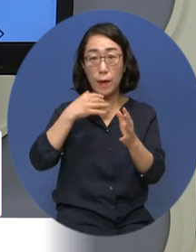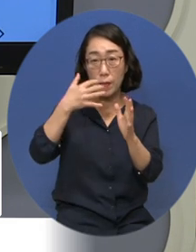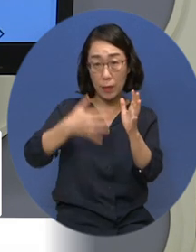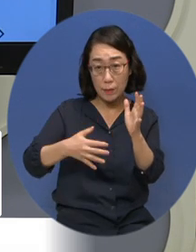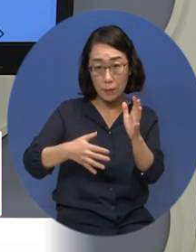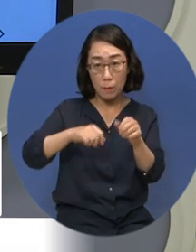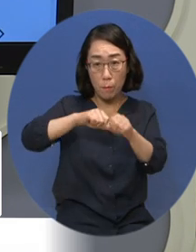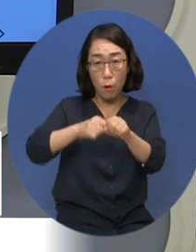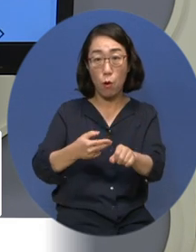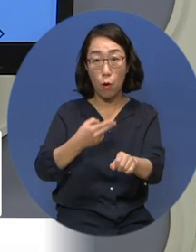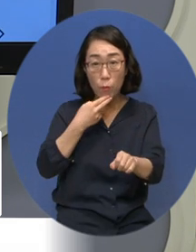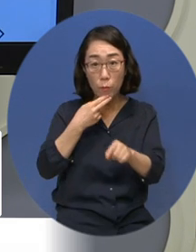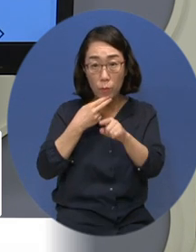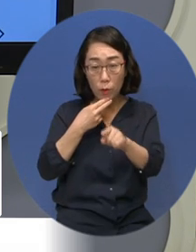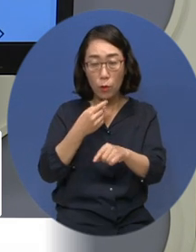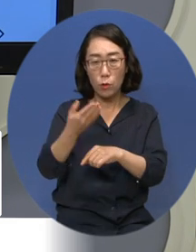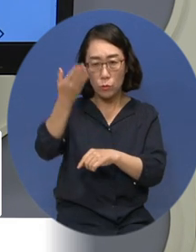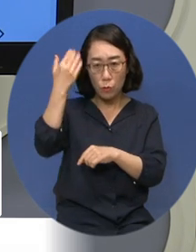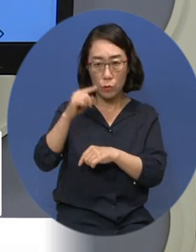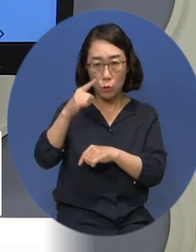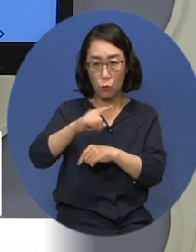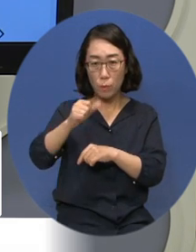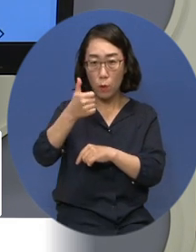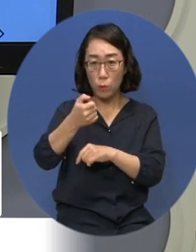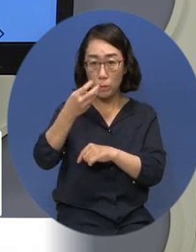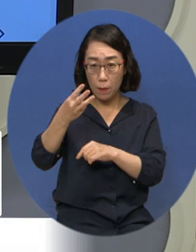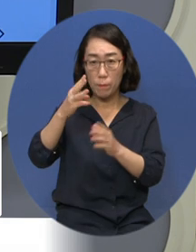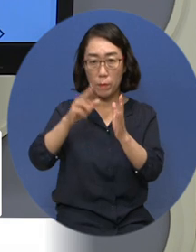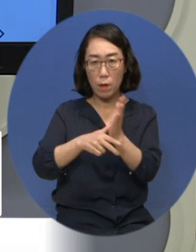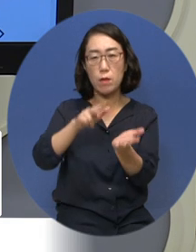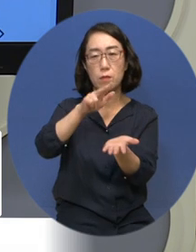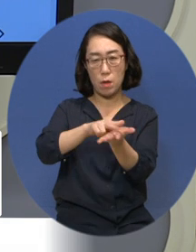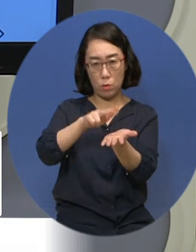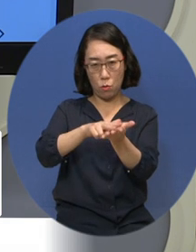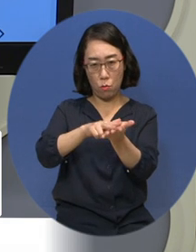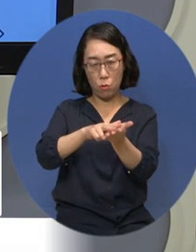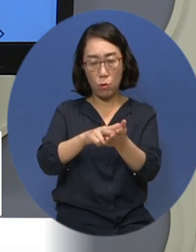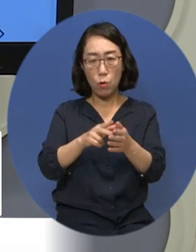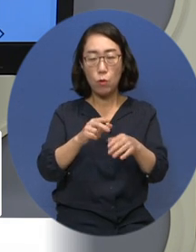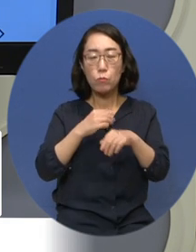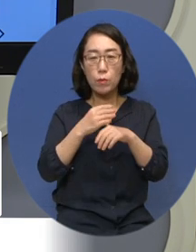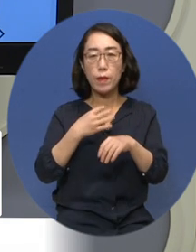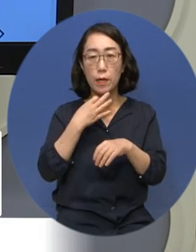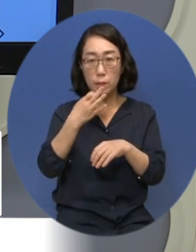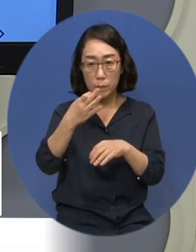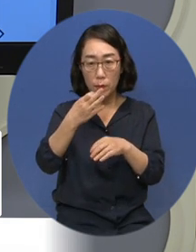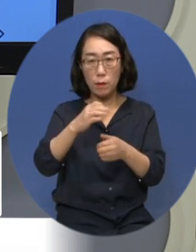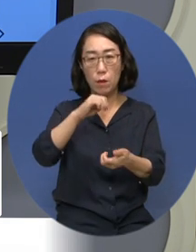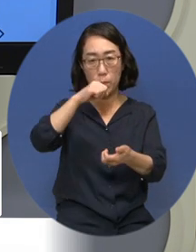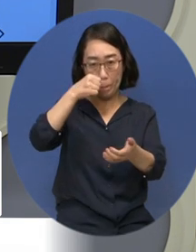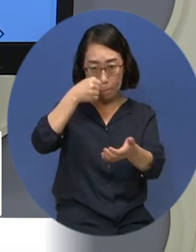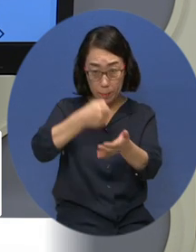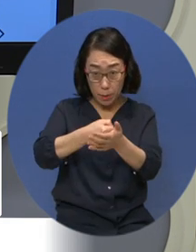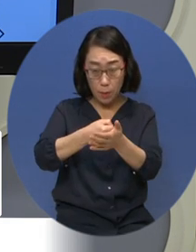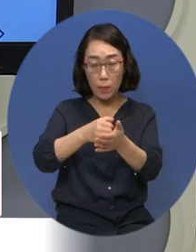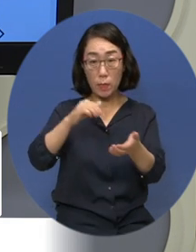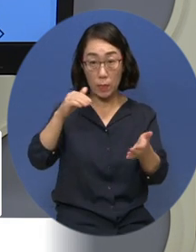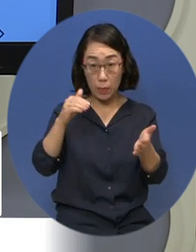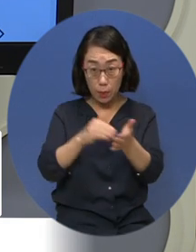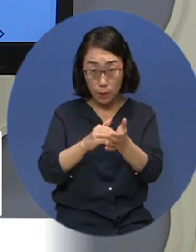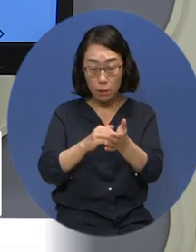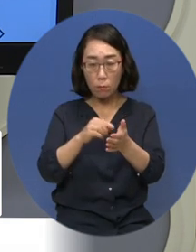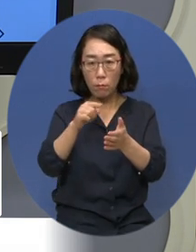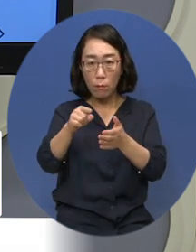은 1953년 형법 제정 당시부터 14세 로 규정된 것으로 현재는 같은